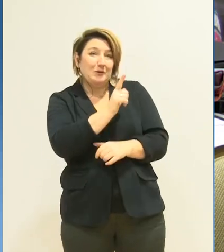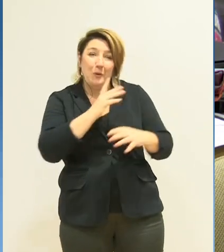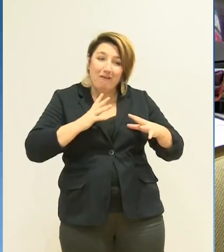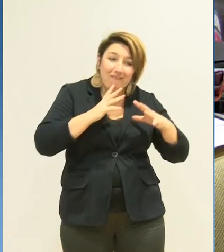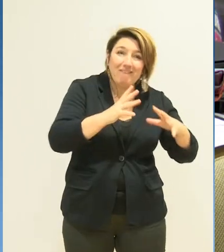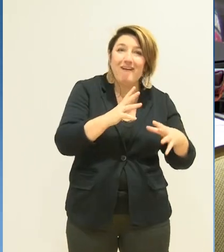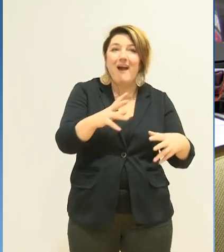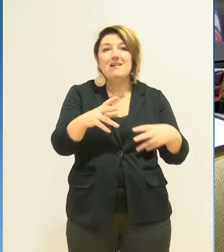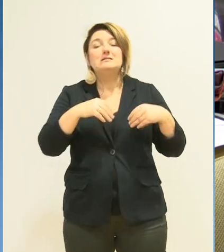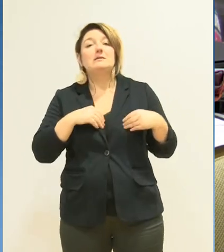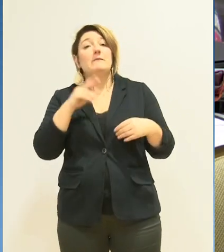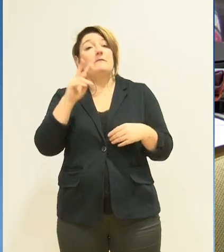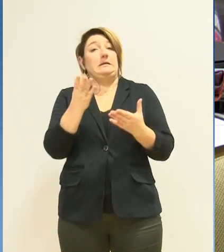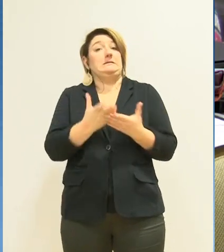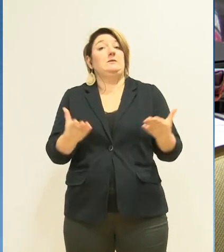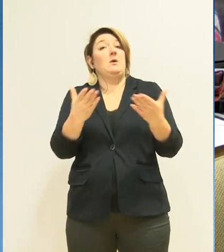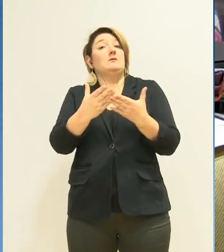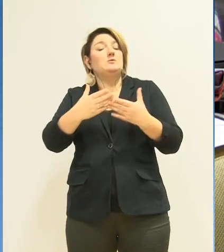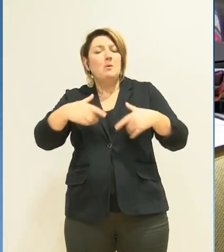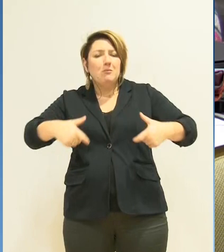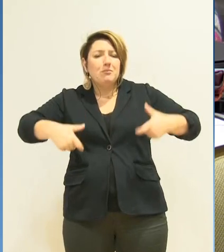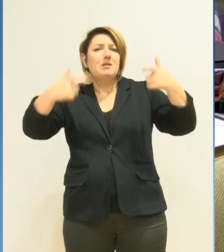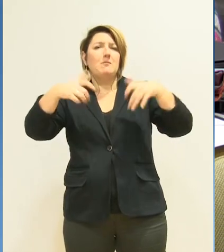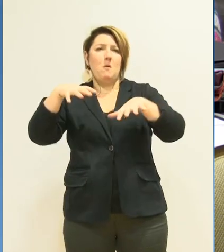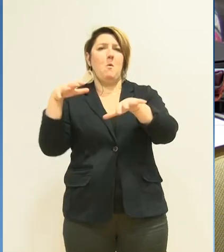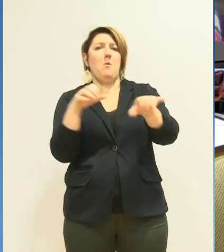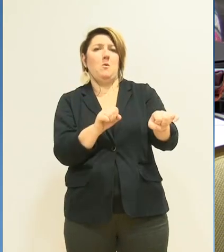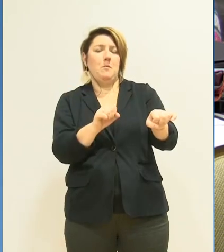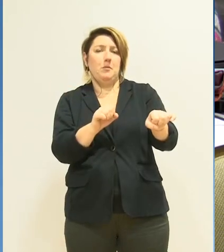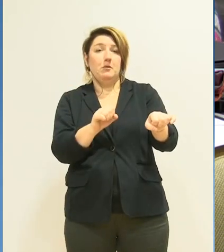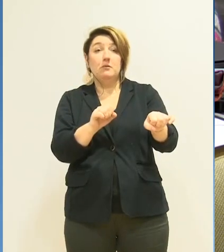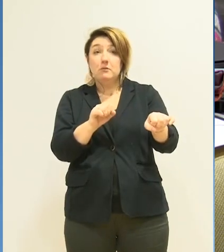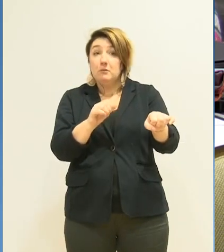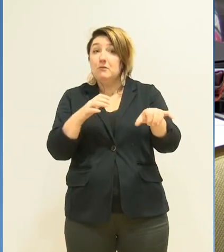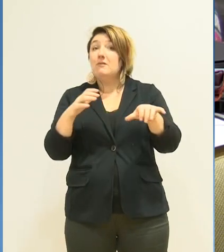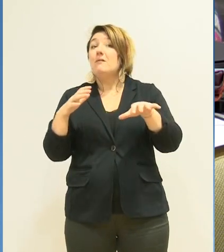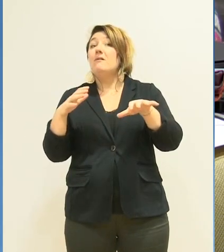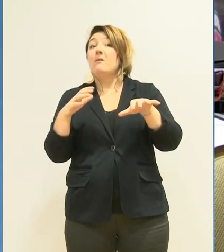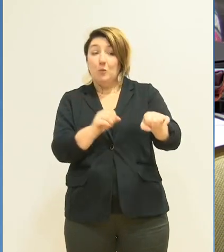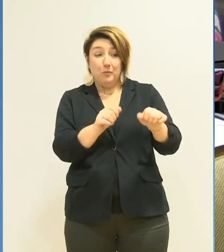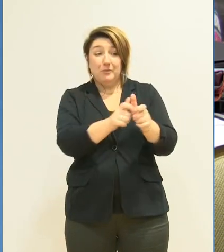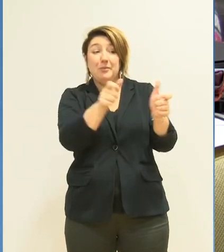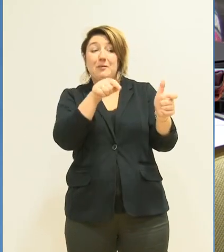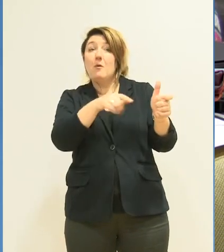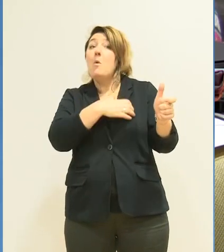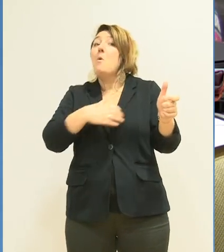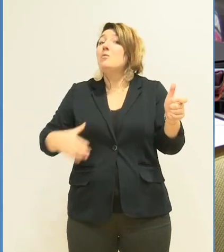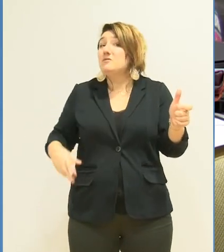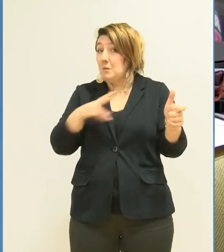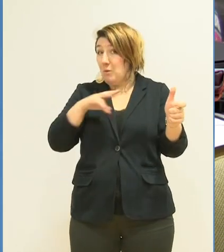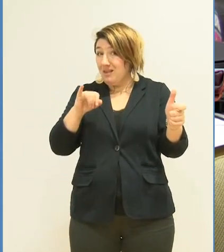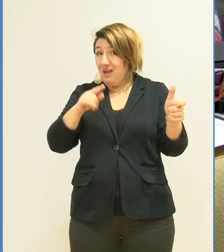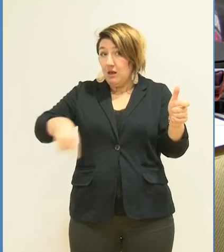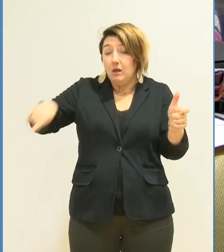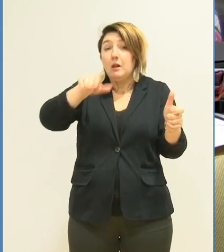tenter de régulariser la situation d'occupation des bâtiments qui sont je le rappelle communaux qui appartient qui appartiennent à tous les grenoblois autant ce